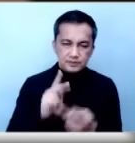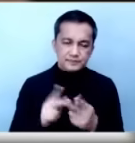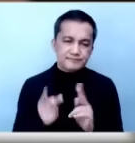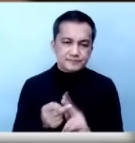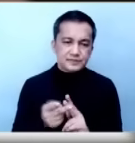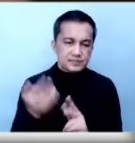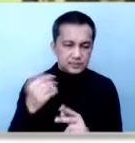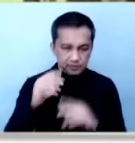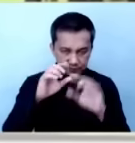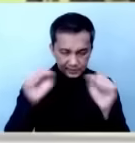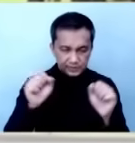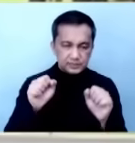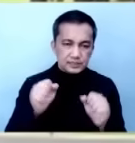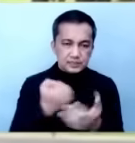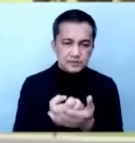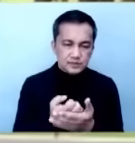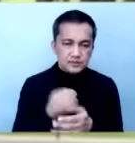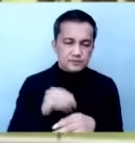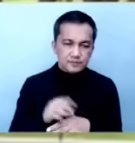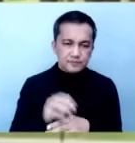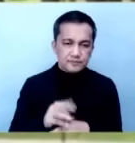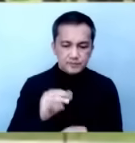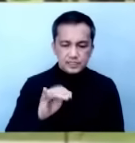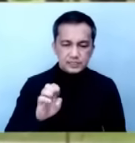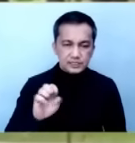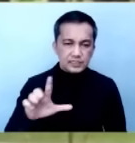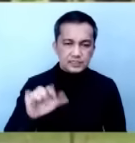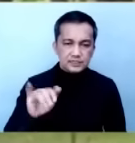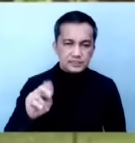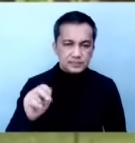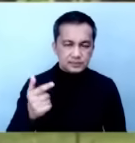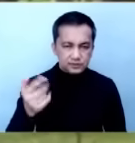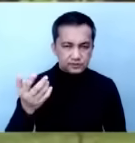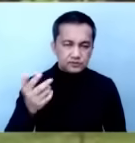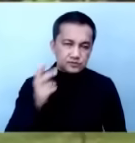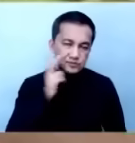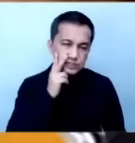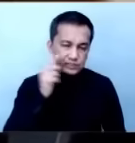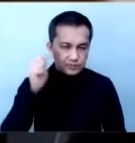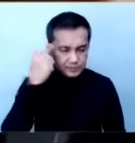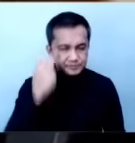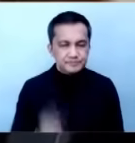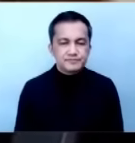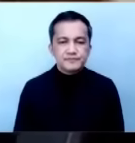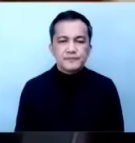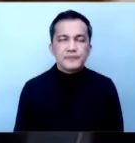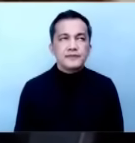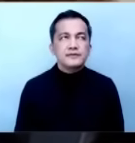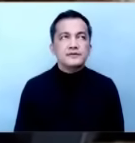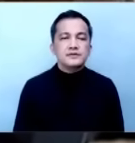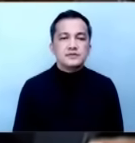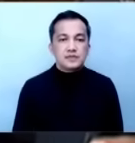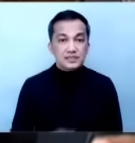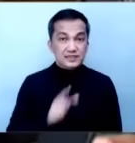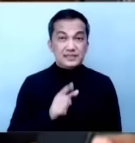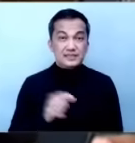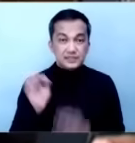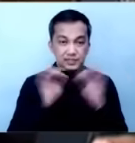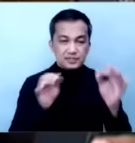dating Presidential Economic Advisor Michael Yang noong Duterte administration. Ang pinakang drug lord